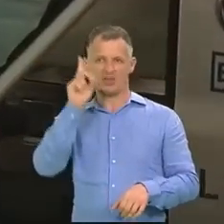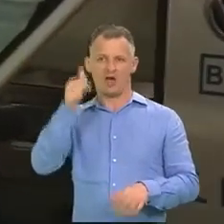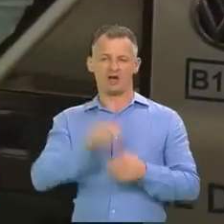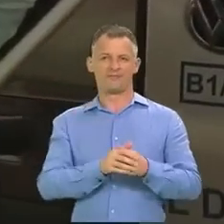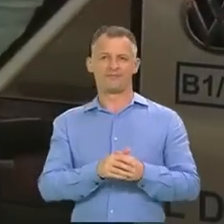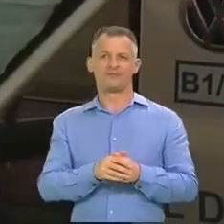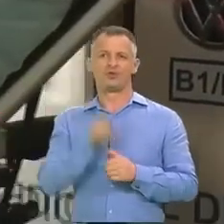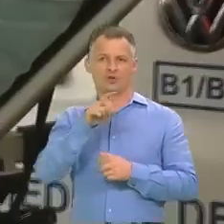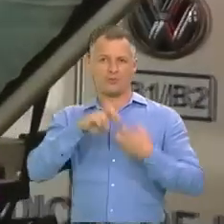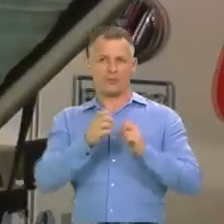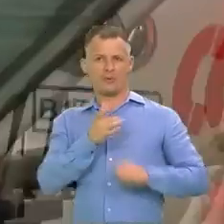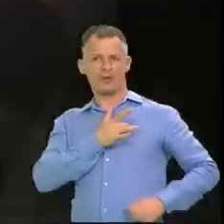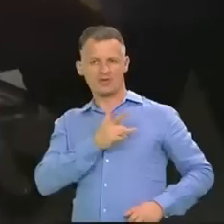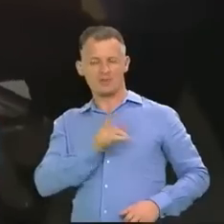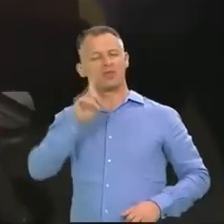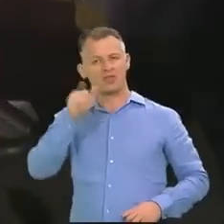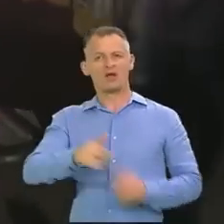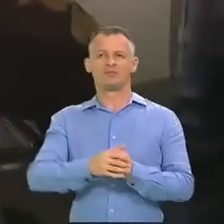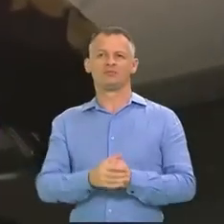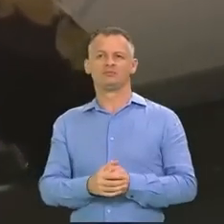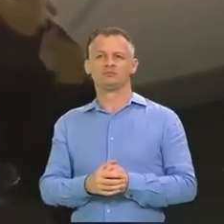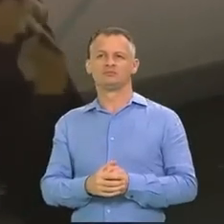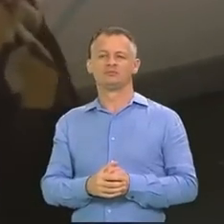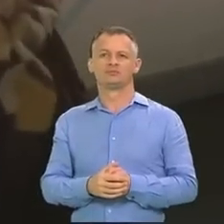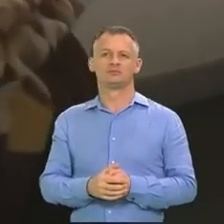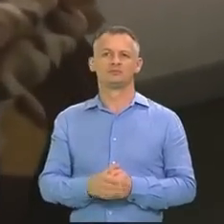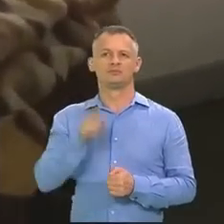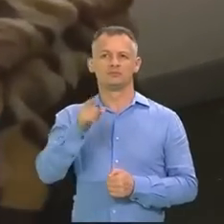Sunteți și cardiacă. De acasă, doamnă, v-a luat?